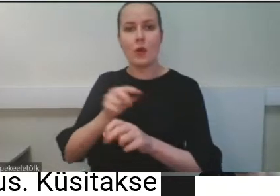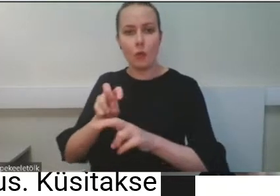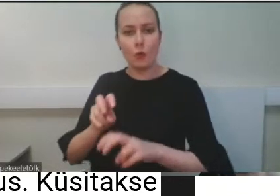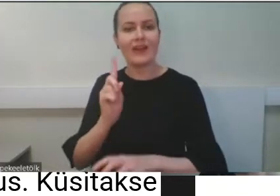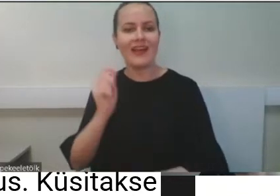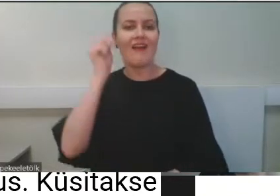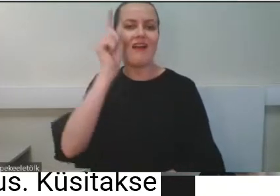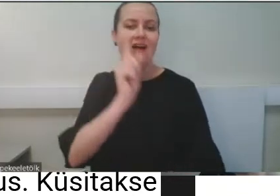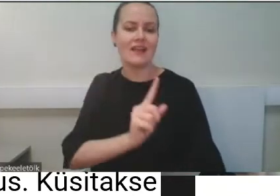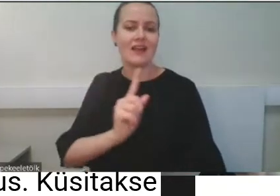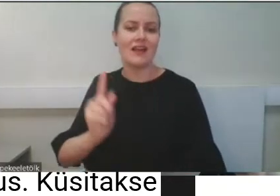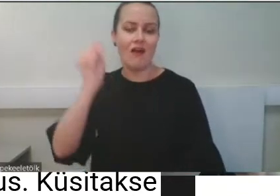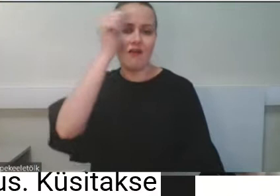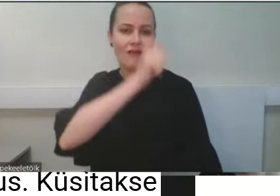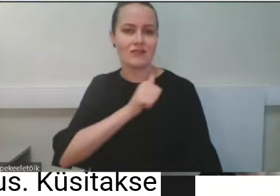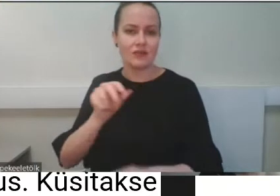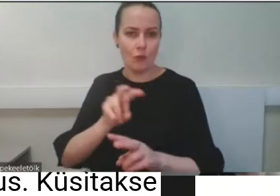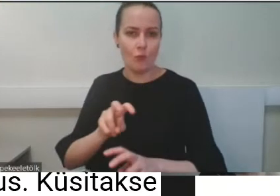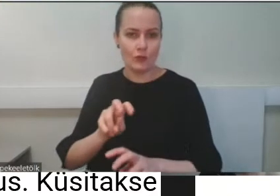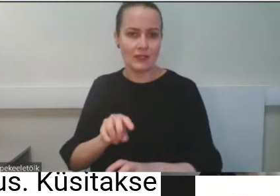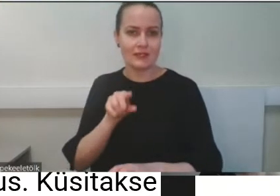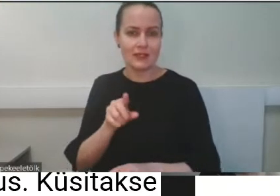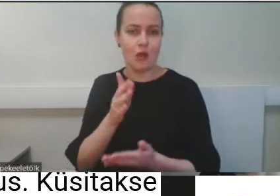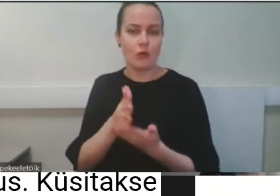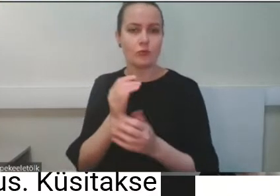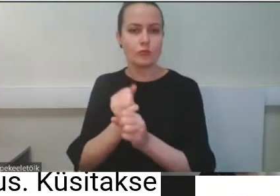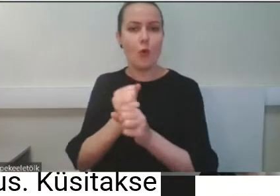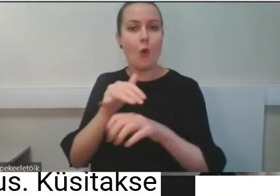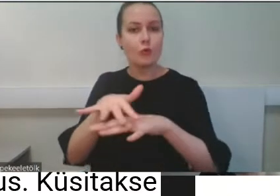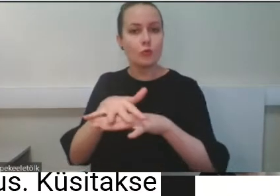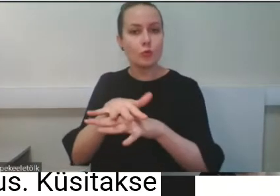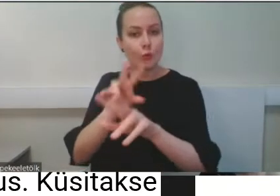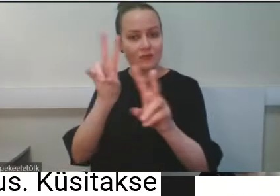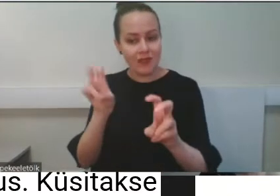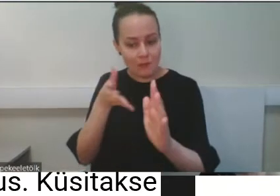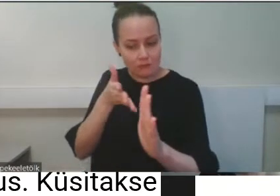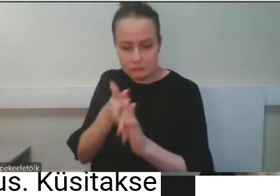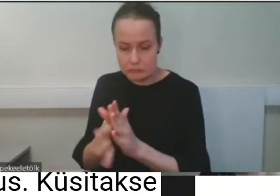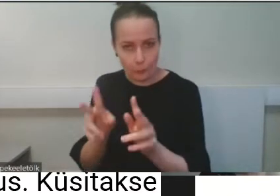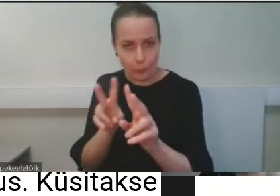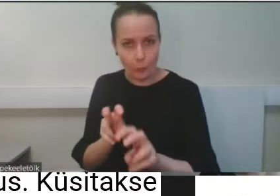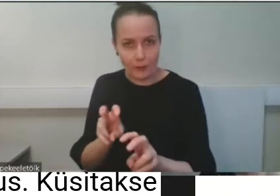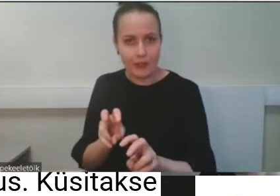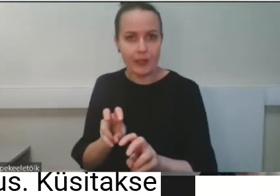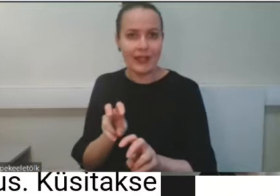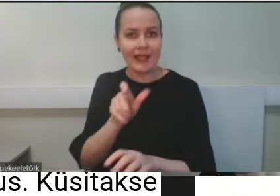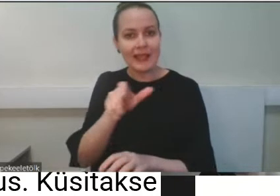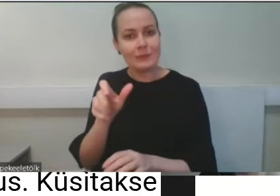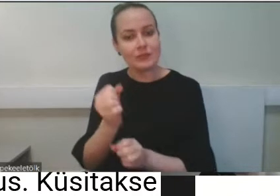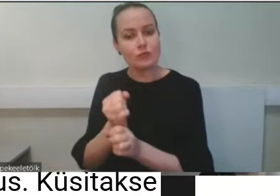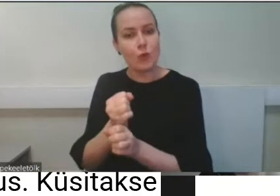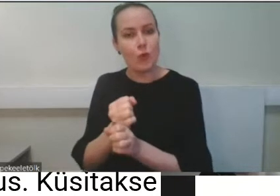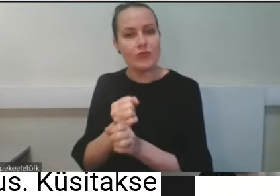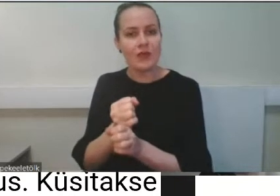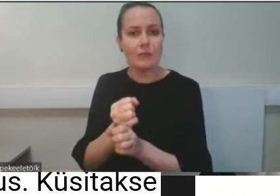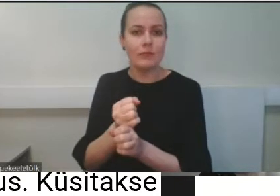riikides, tehakse kõiki neid ühte moodi. Ja nii nagu sotsiaaluuringi, siis ka tööjõu-uuring on iga-aastane. Ja